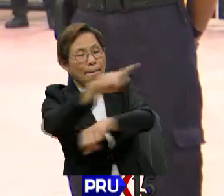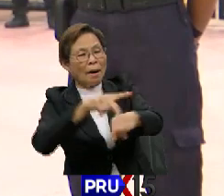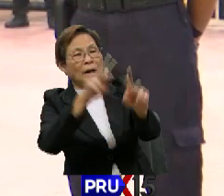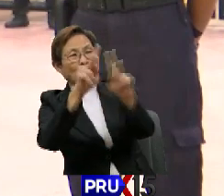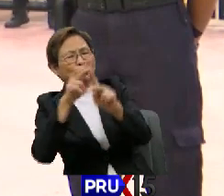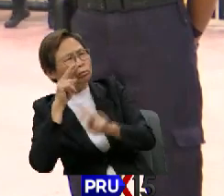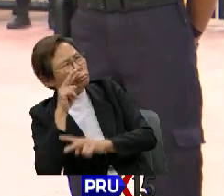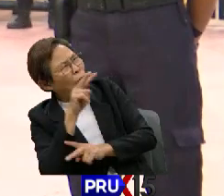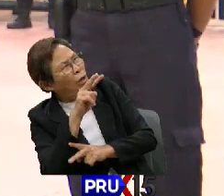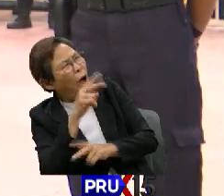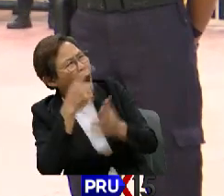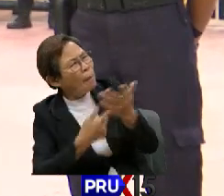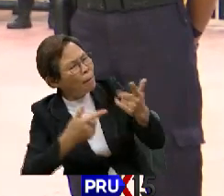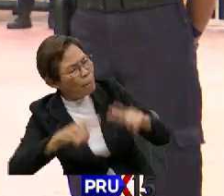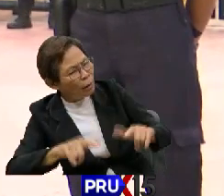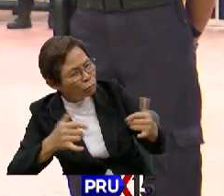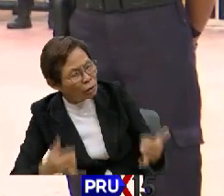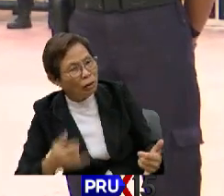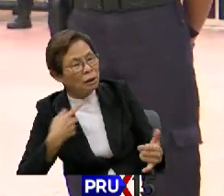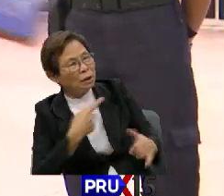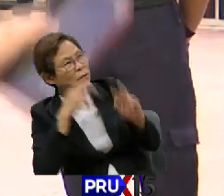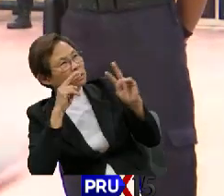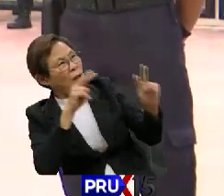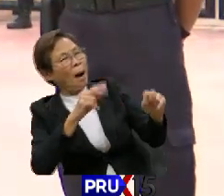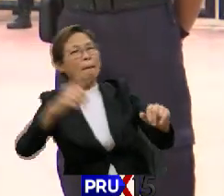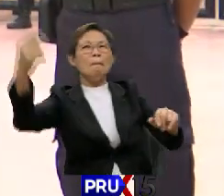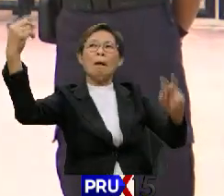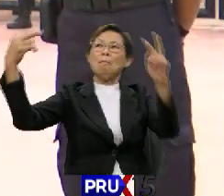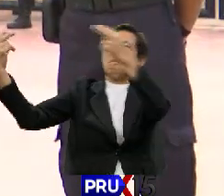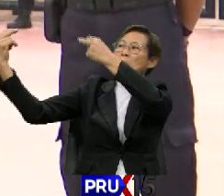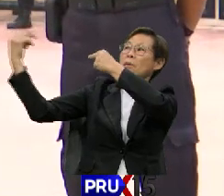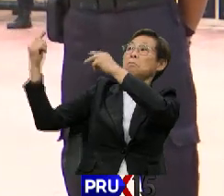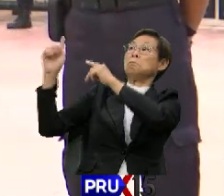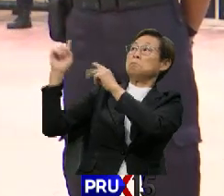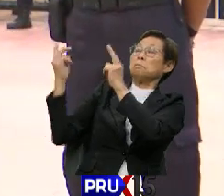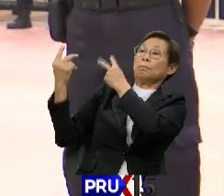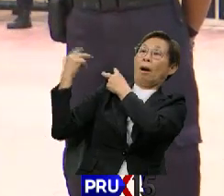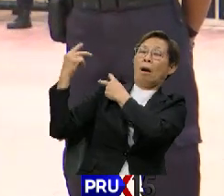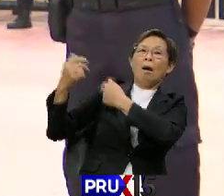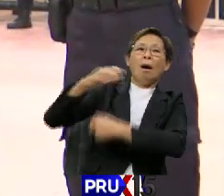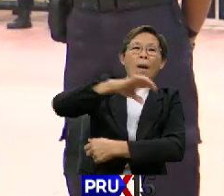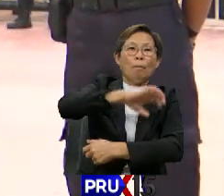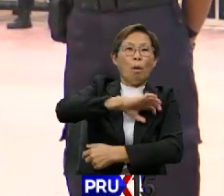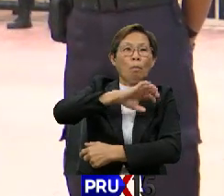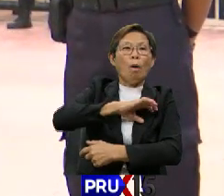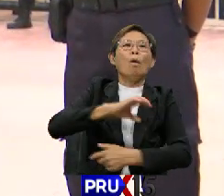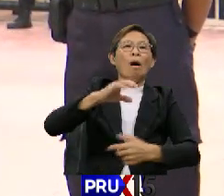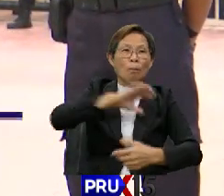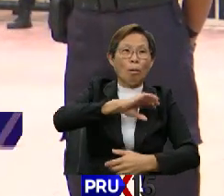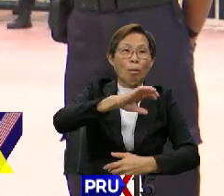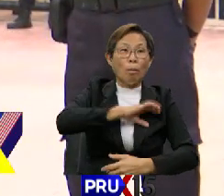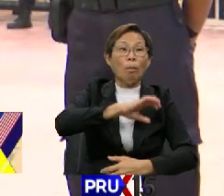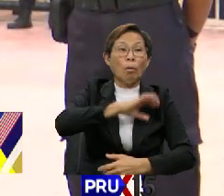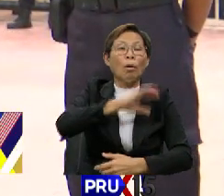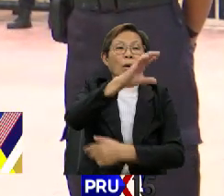keadaan semasa di sini. Dan jika anda dapat lihat di bahagian belakang saya pada ketika ini, anggota keselamatan terdiri daripada polis,